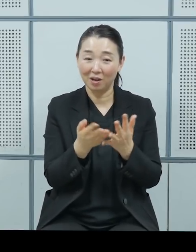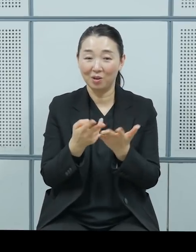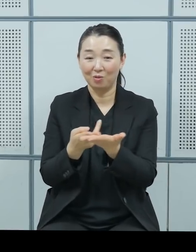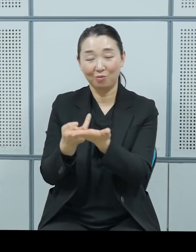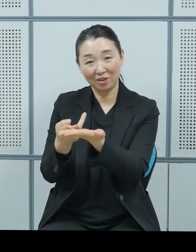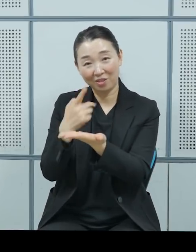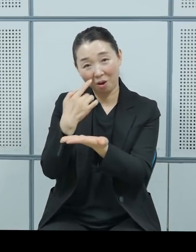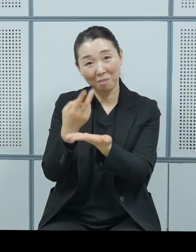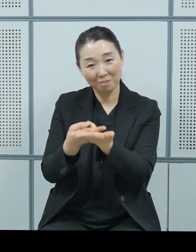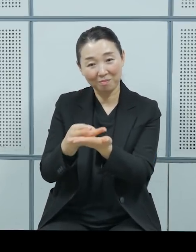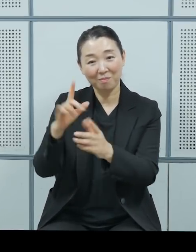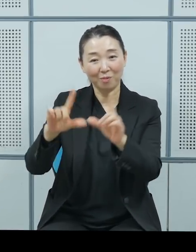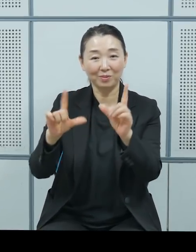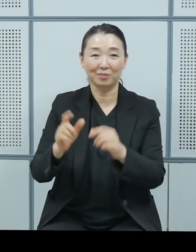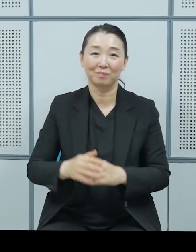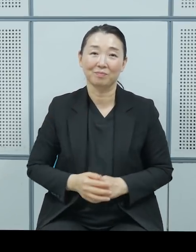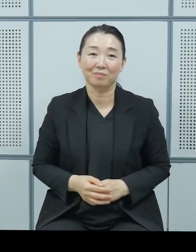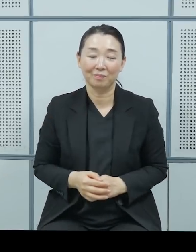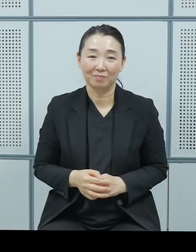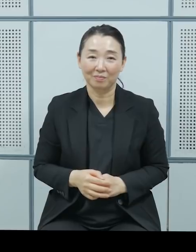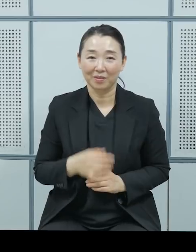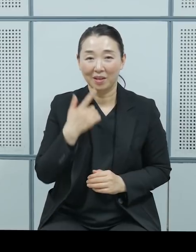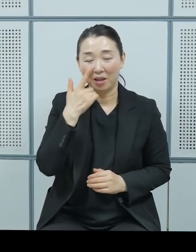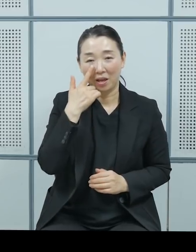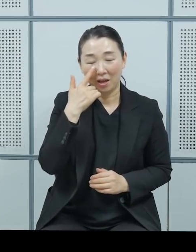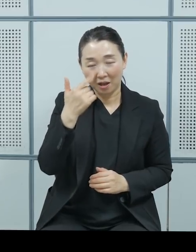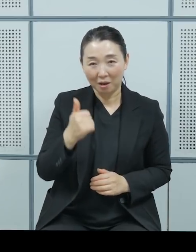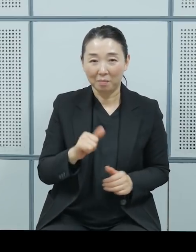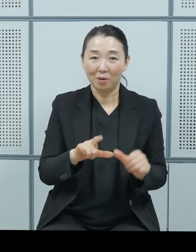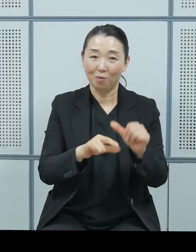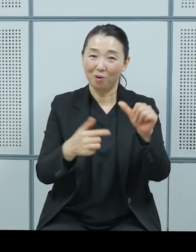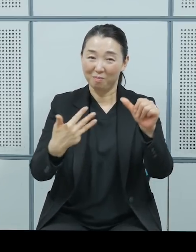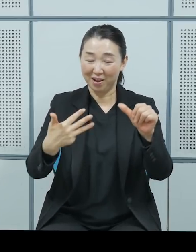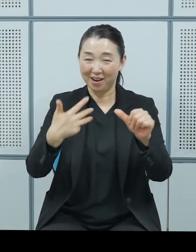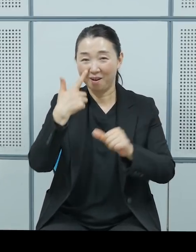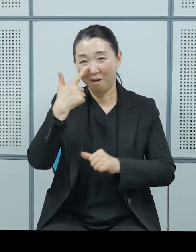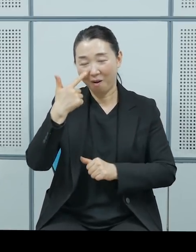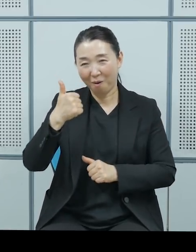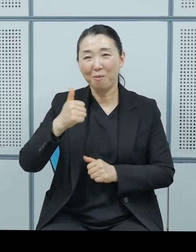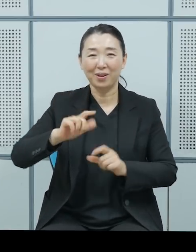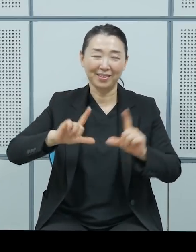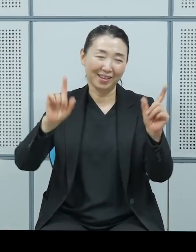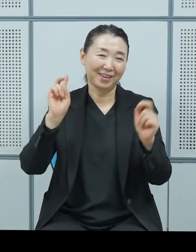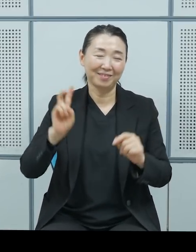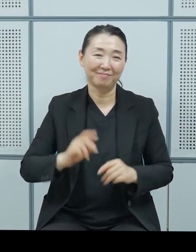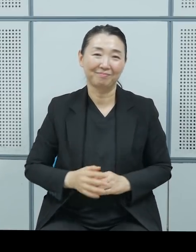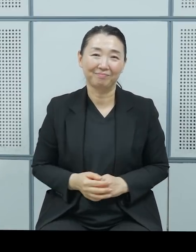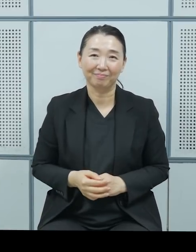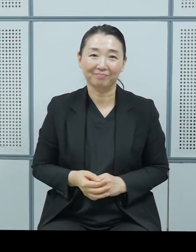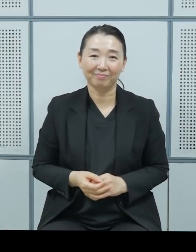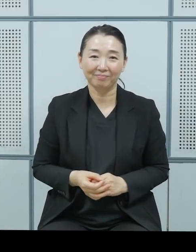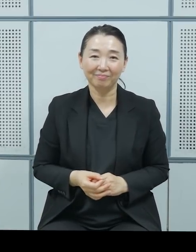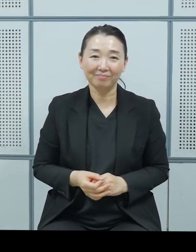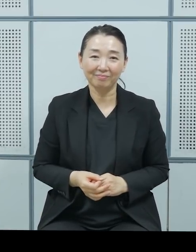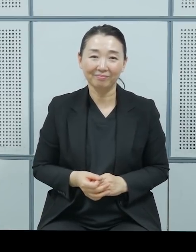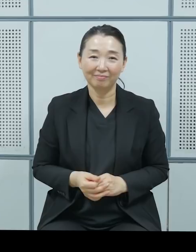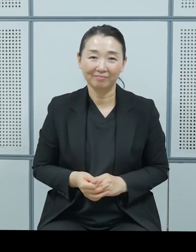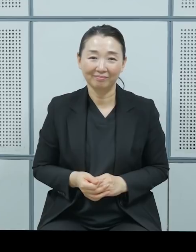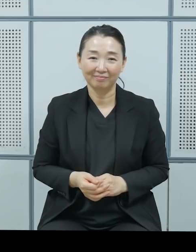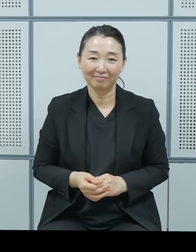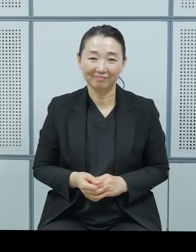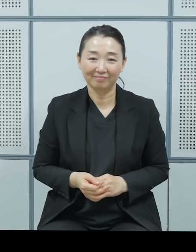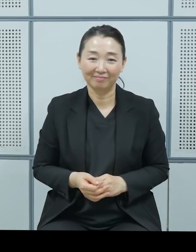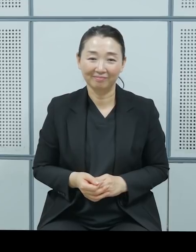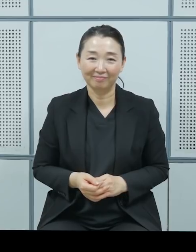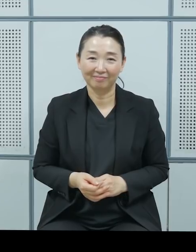엄마의 모습을 이렇게 그림을 그리고 아빠에게 5월 8일이니까 어버이날이었나 봐요. 어버이날 편지를 줬는데